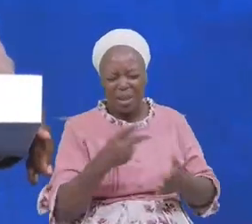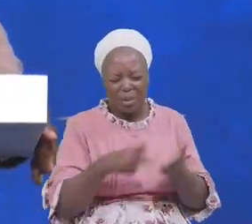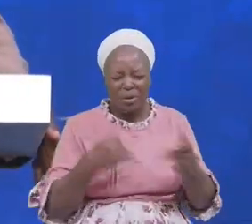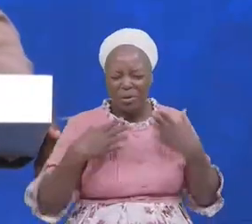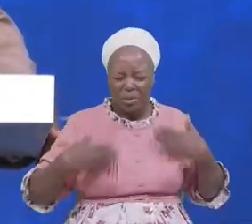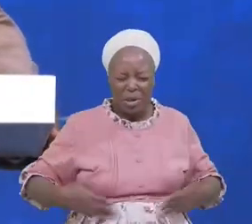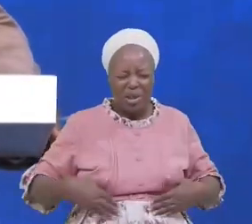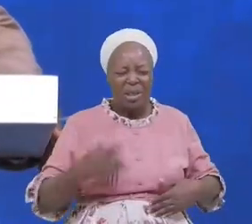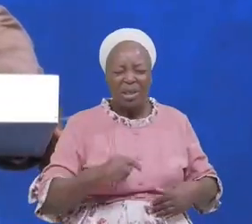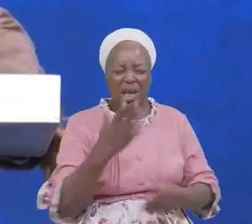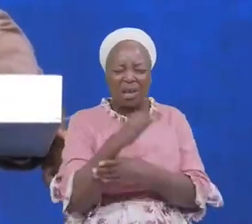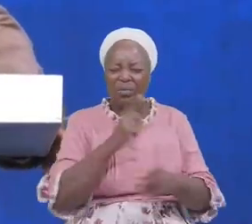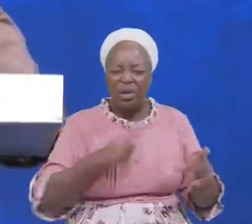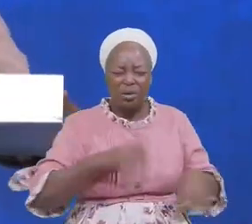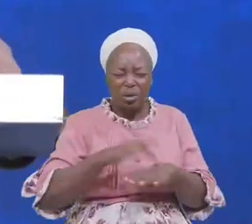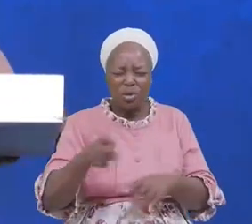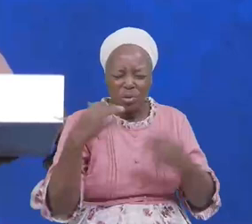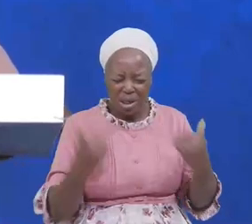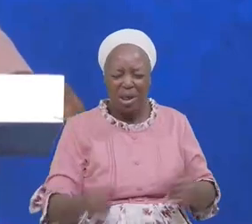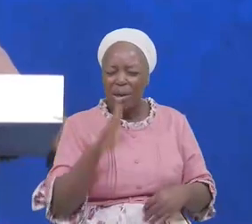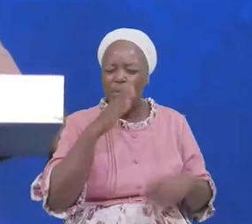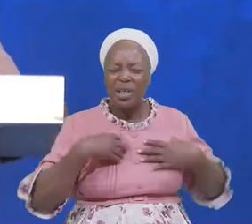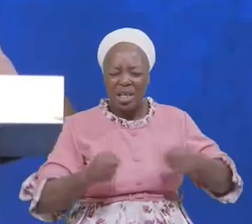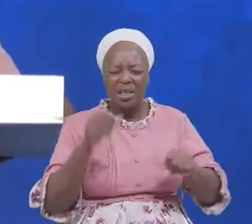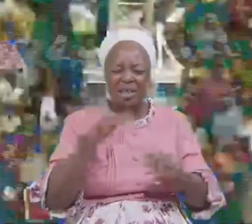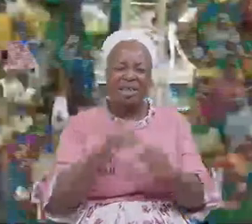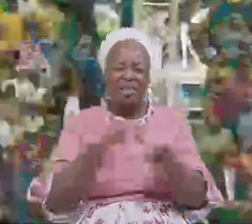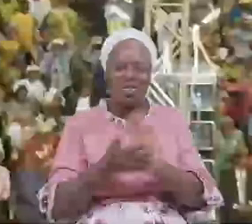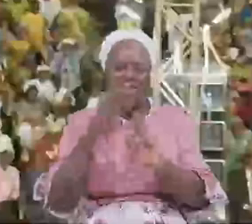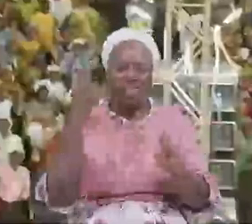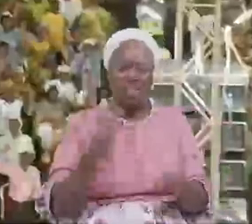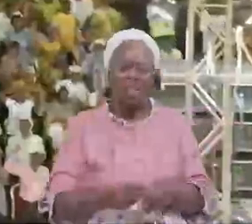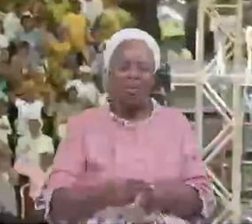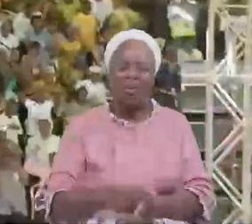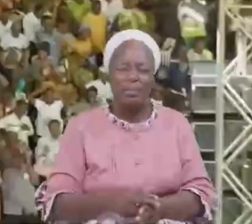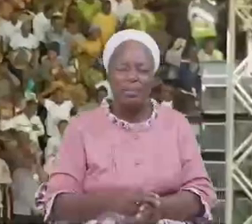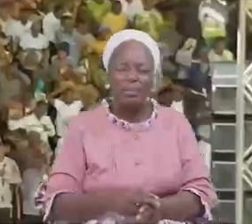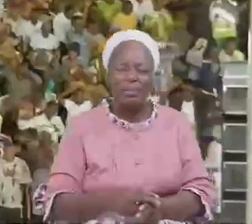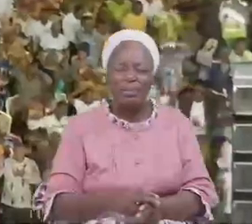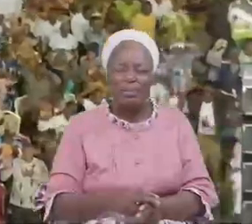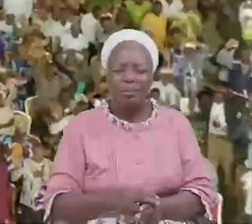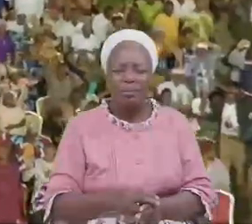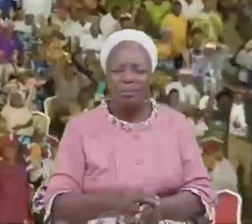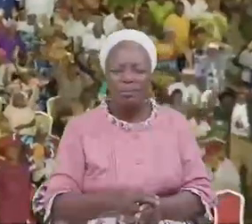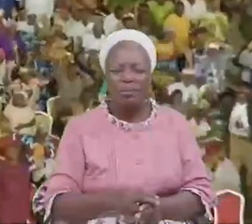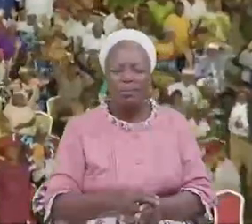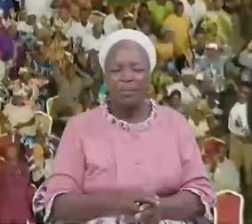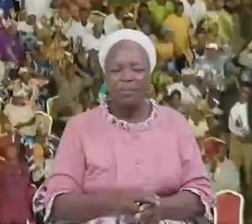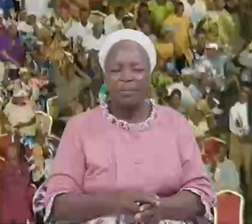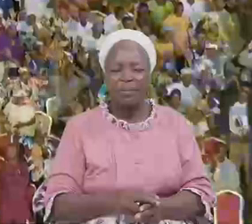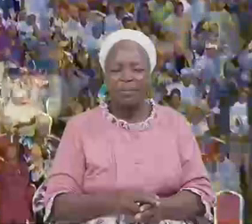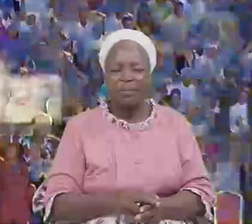corps, que la main de Dieu te touche maintenant. Soyez tous guéris au nom de Jésus.